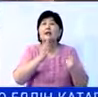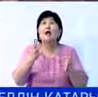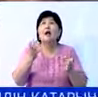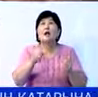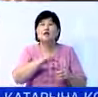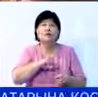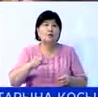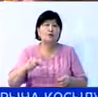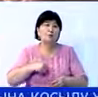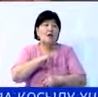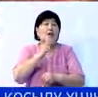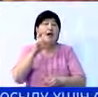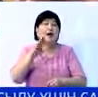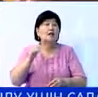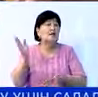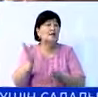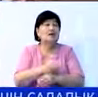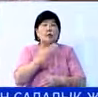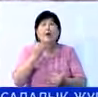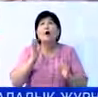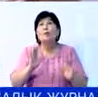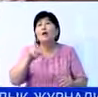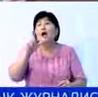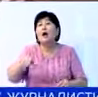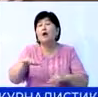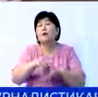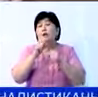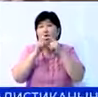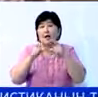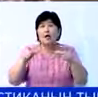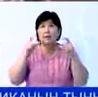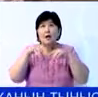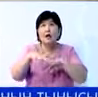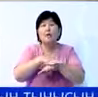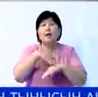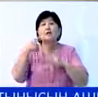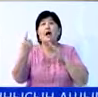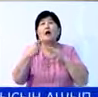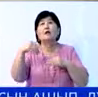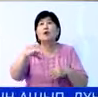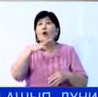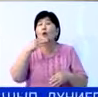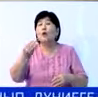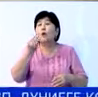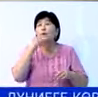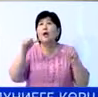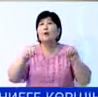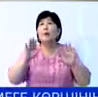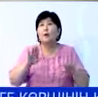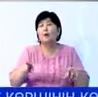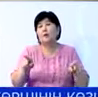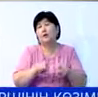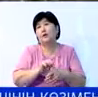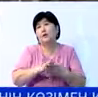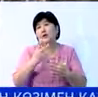өз күшінде, оны ешкім алып тастаған жоқ. Бірақ тұрғындар бетпердес базар аралап жүр. Көпшілік тамақтанатын орындарда да